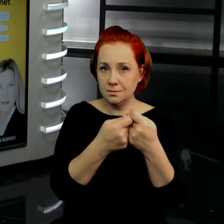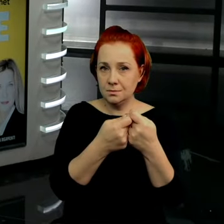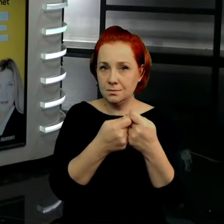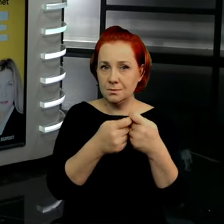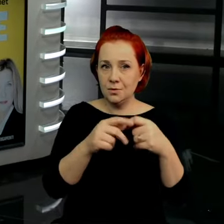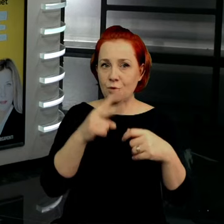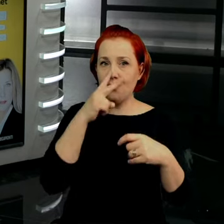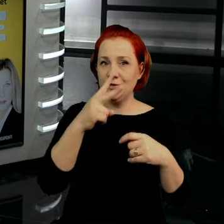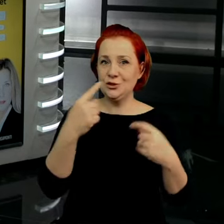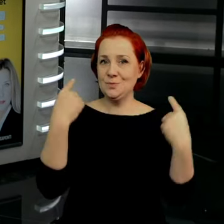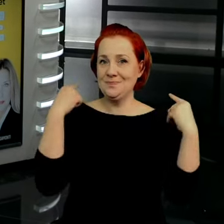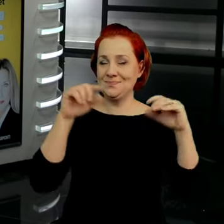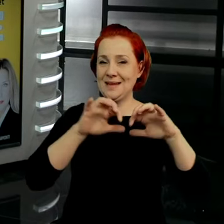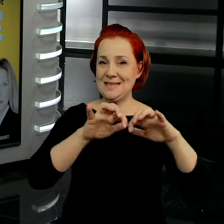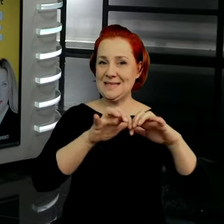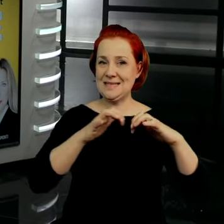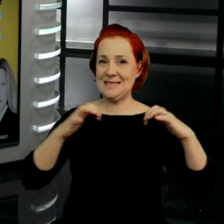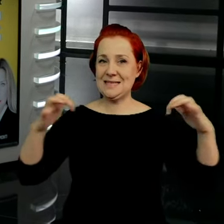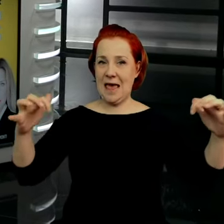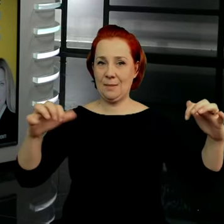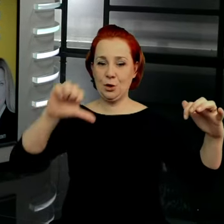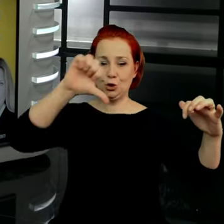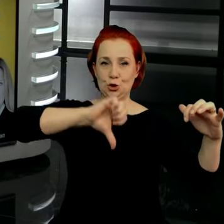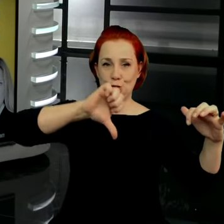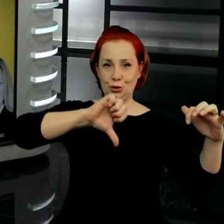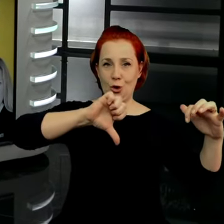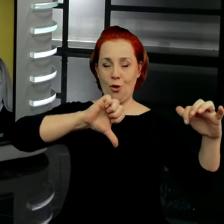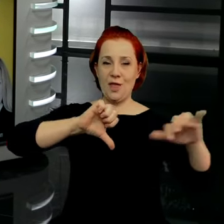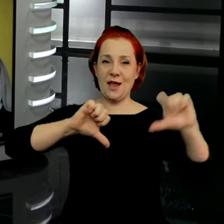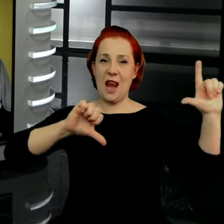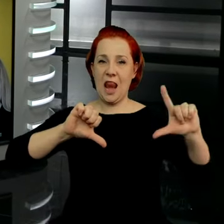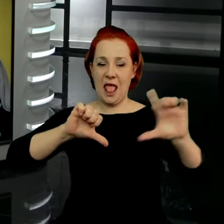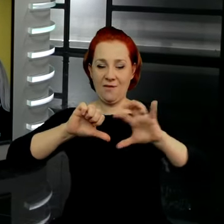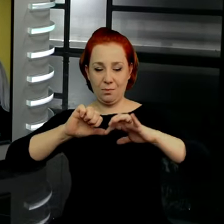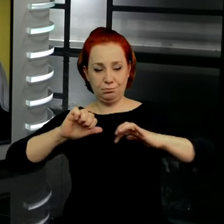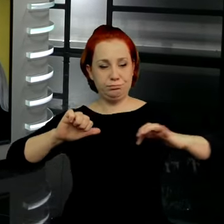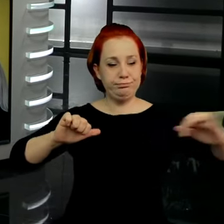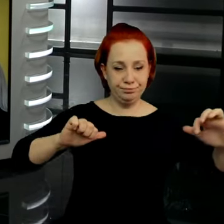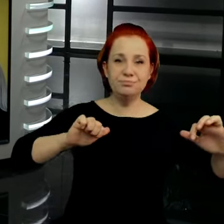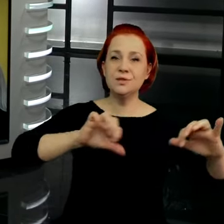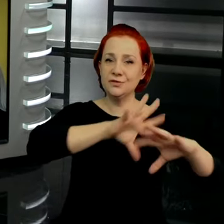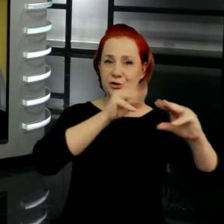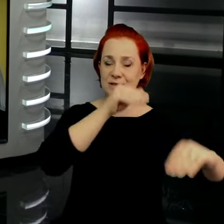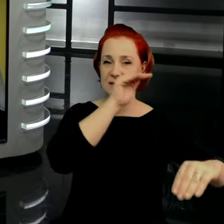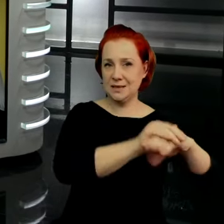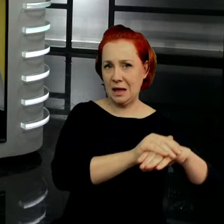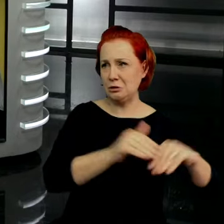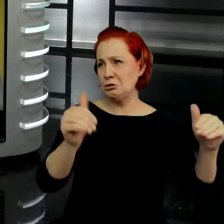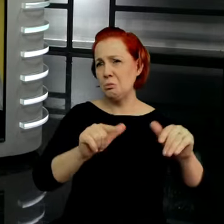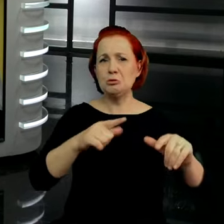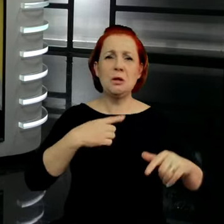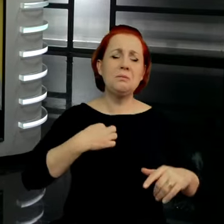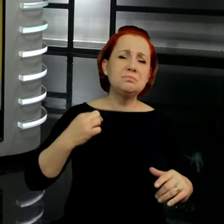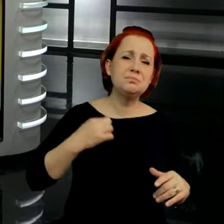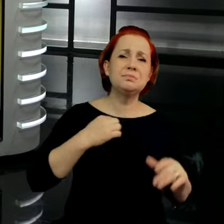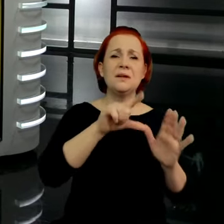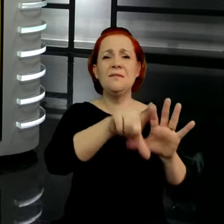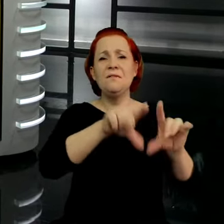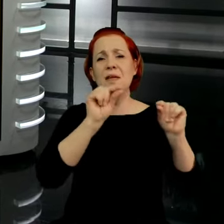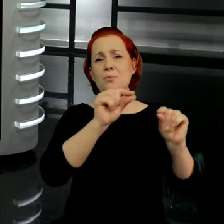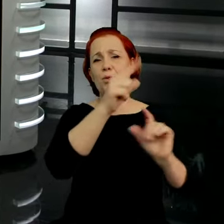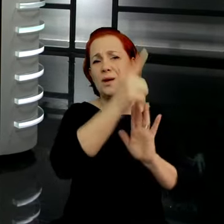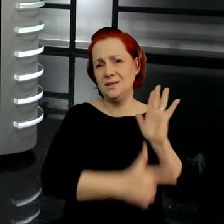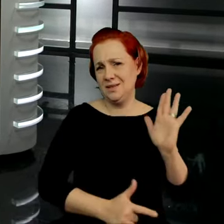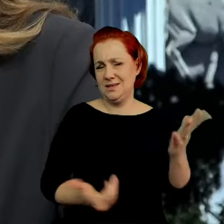aż do samej lewej strony. I tutaj moglibyśmy wybierać jakiekolwiek listy. Listy lewicy są tak samo dobre dla wszystkich, którzy